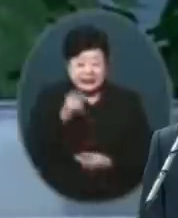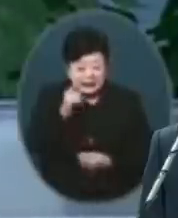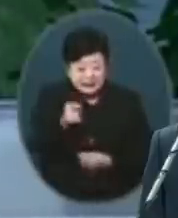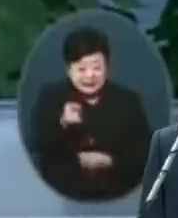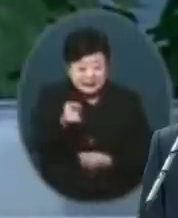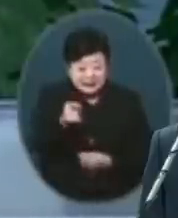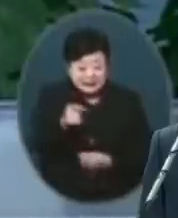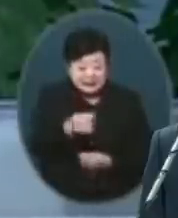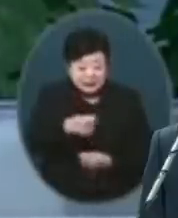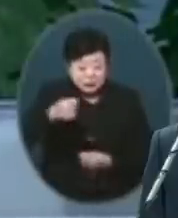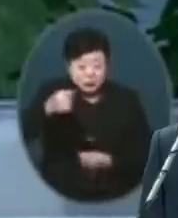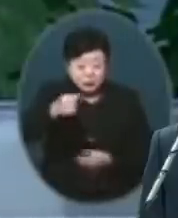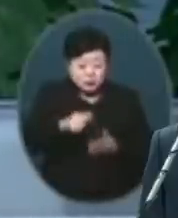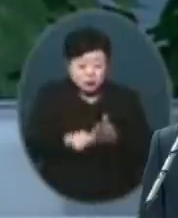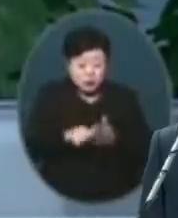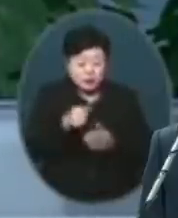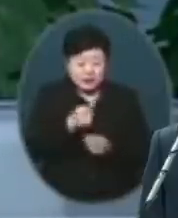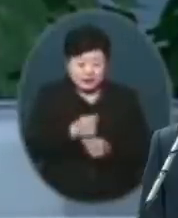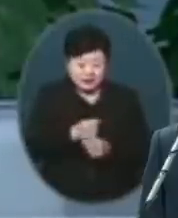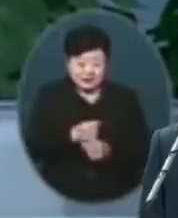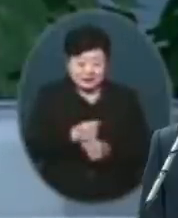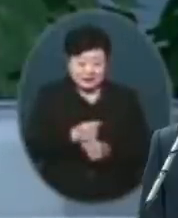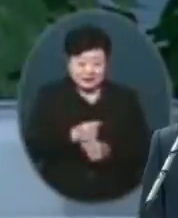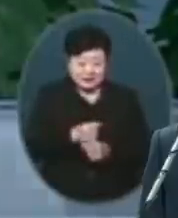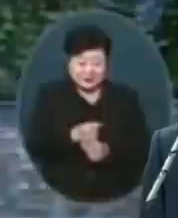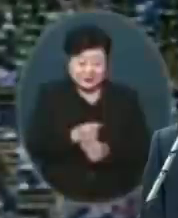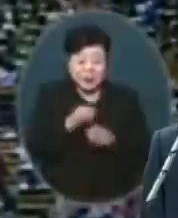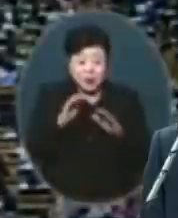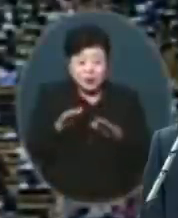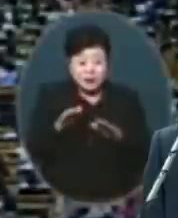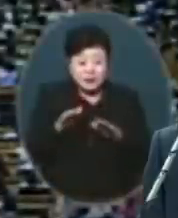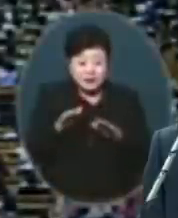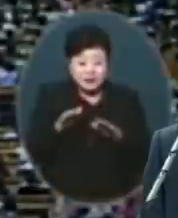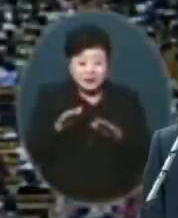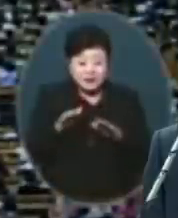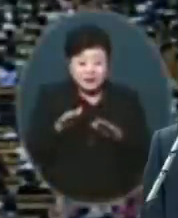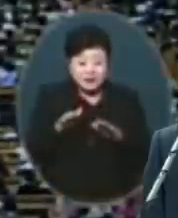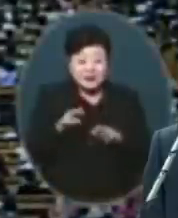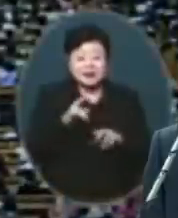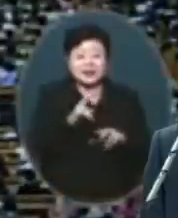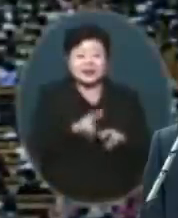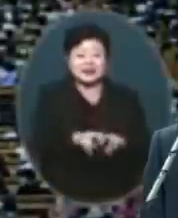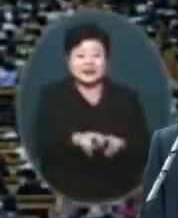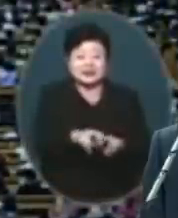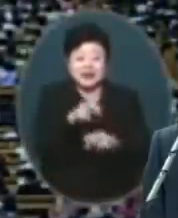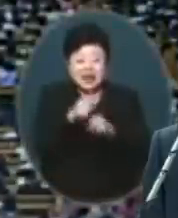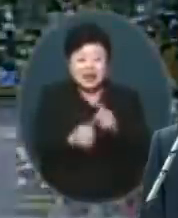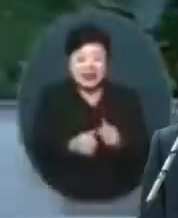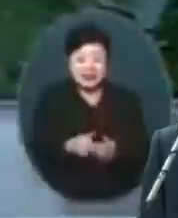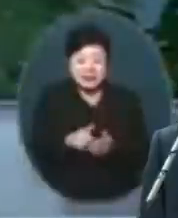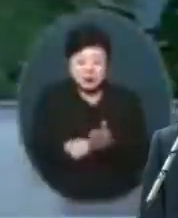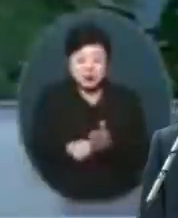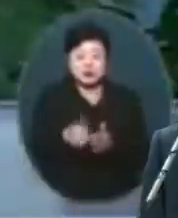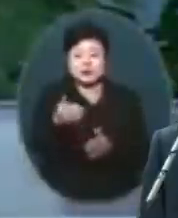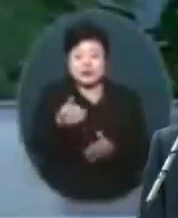당신의 소유물로 삼았다는 것입니다. 오늘 여러분 이 자리에 앉으신 여러분은 다 하나님의 소유물입니다. 하나님이